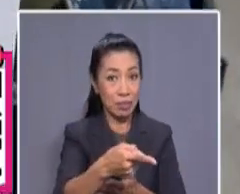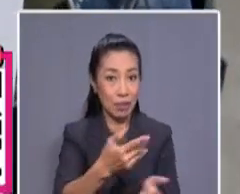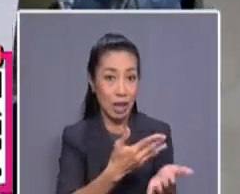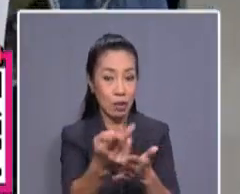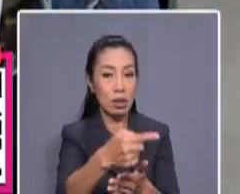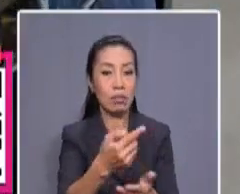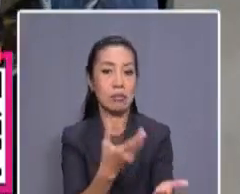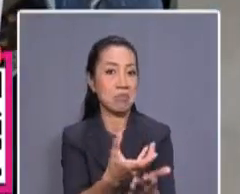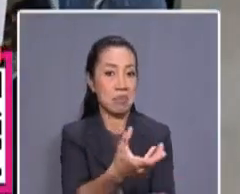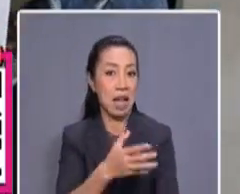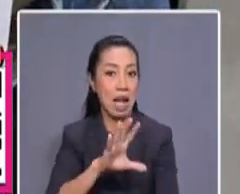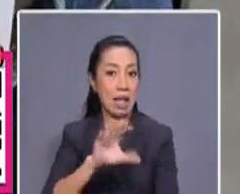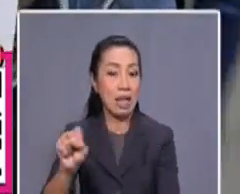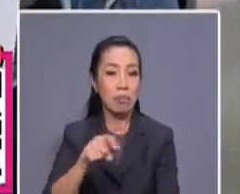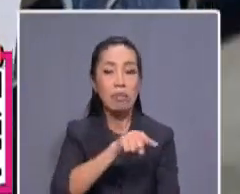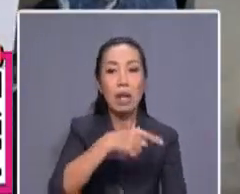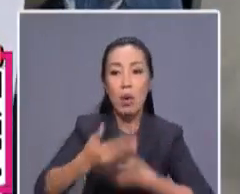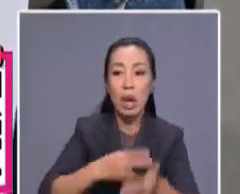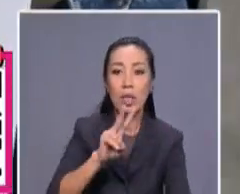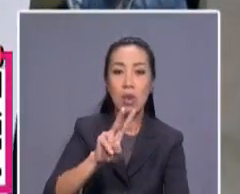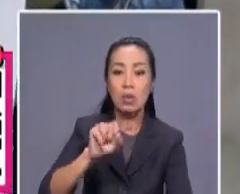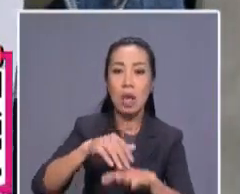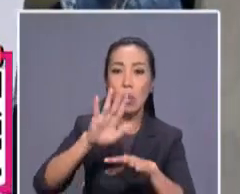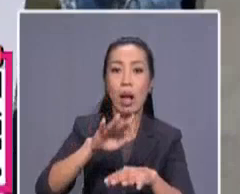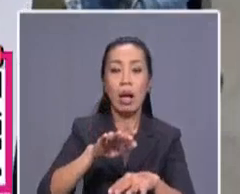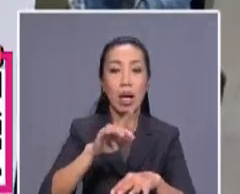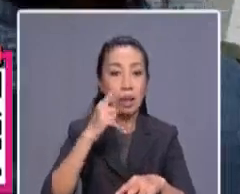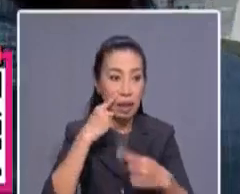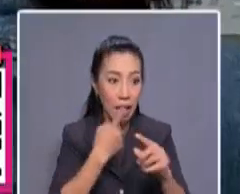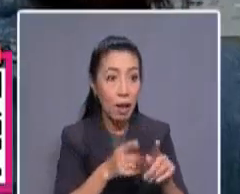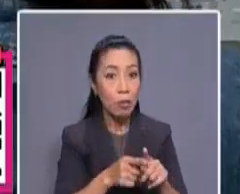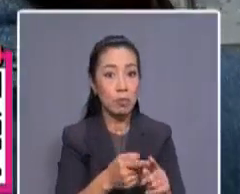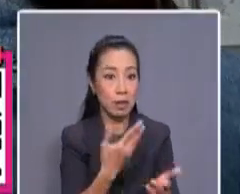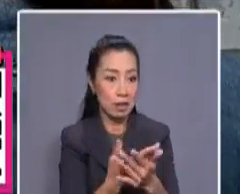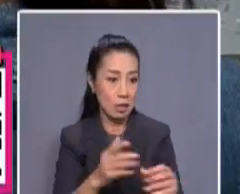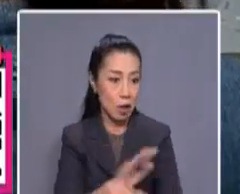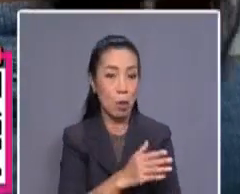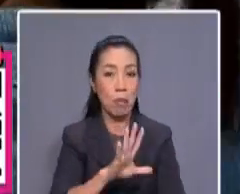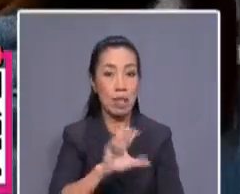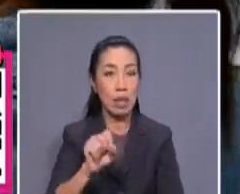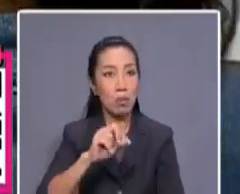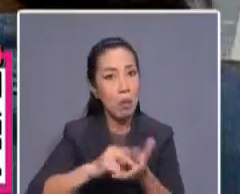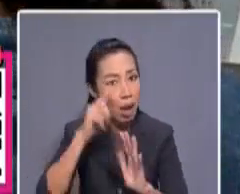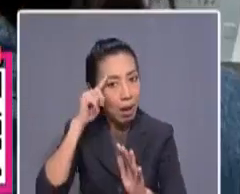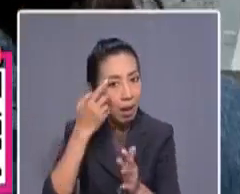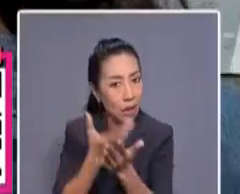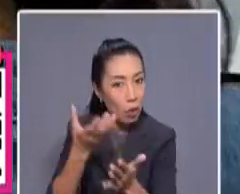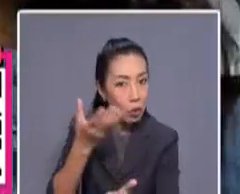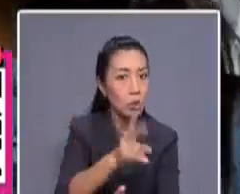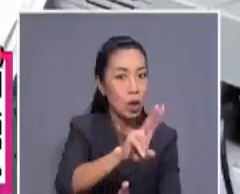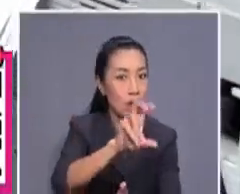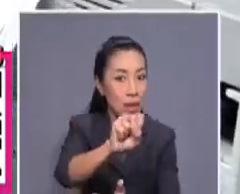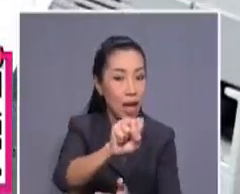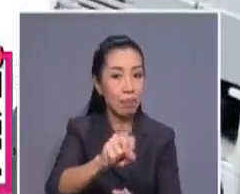ยนะ 500,000 แปลว่าคุณมีกำไร 200,000 กว่าถูกไหมคะ คือลงทุน 200,000 200,000 ลงทุน จะได้ 500,000 ก็ได้ประมาณครึ่ง